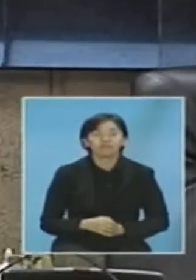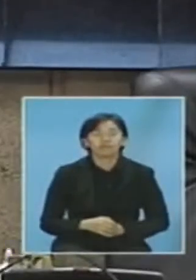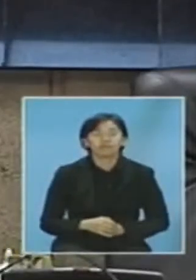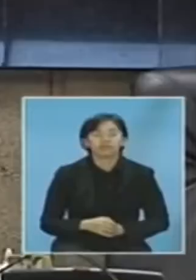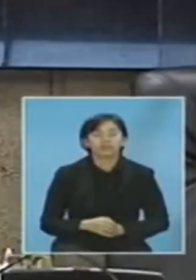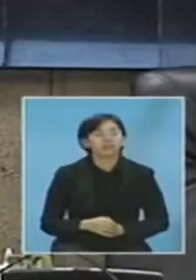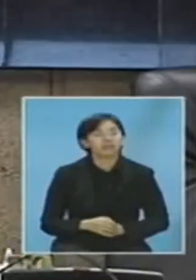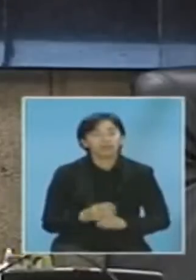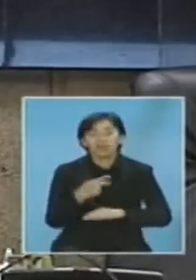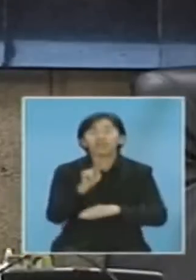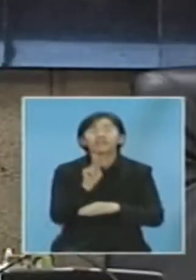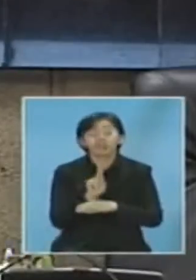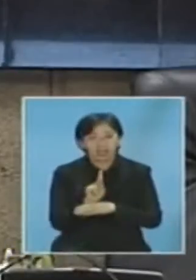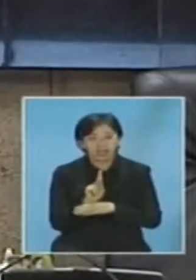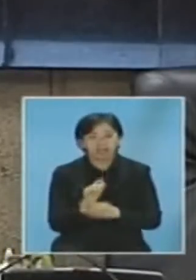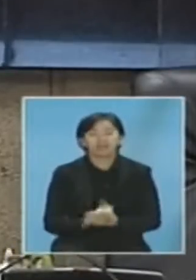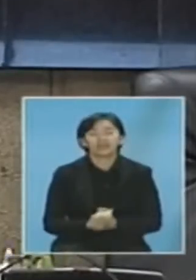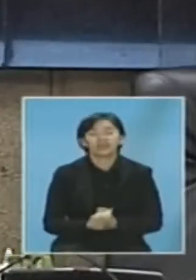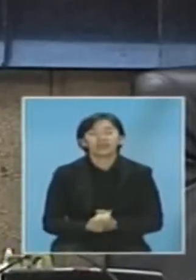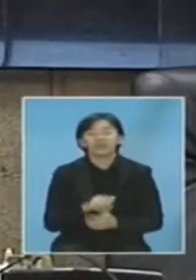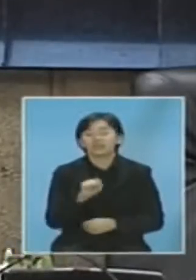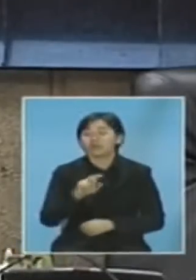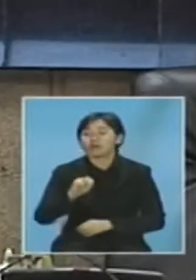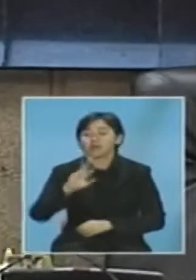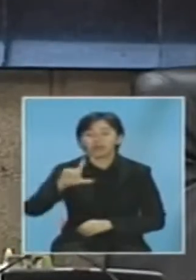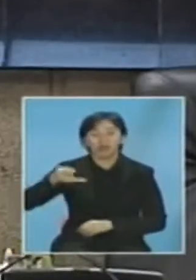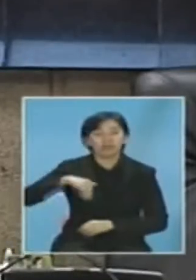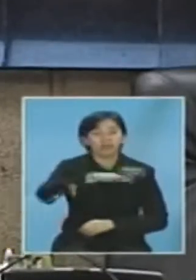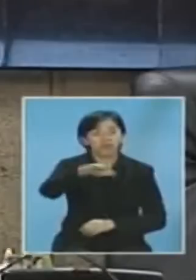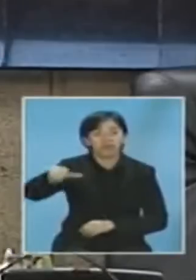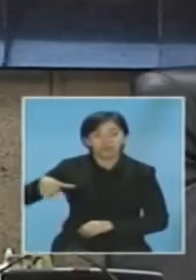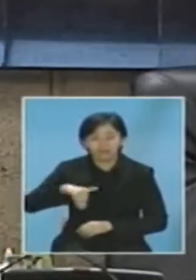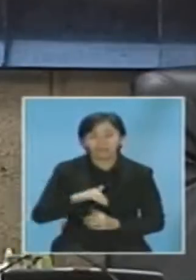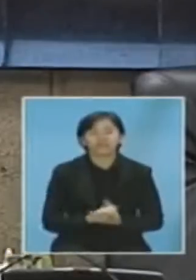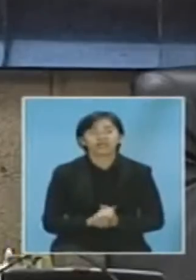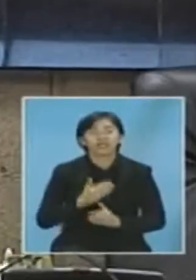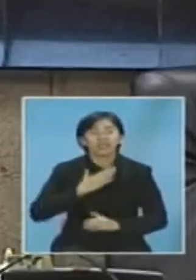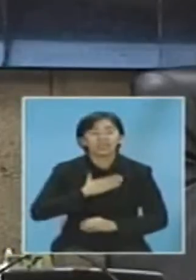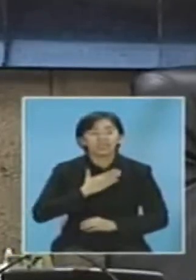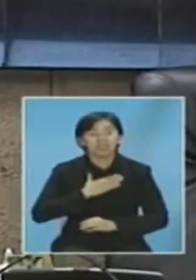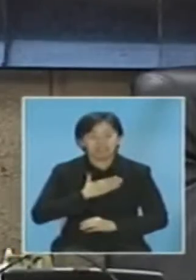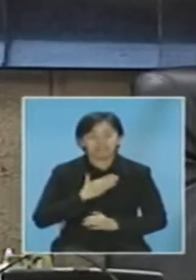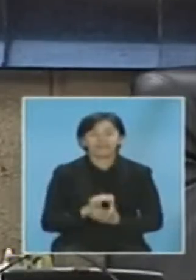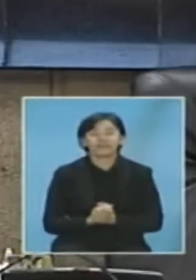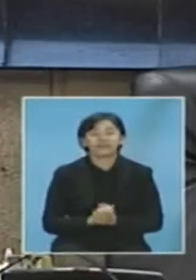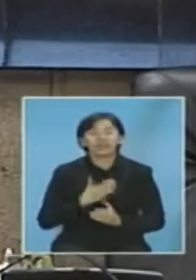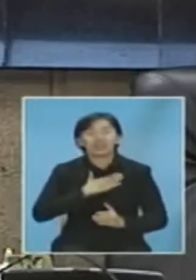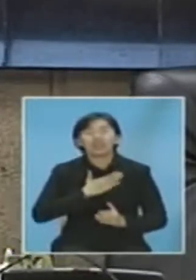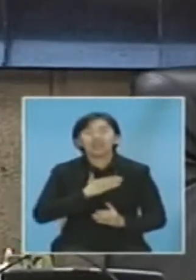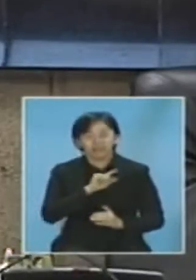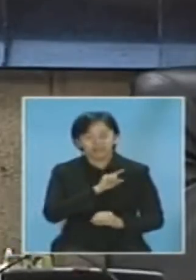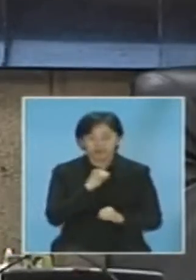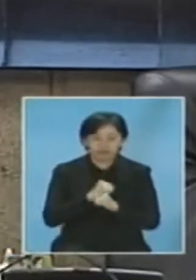ท่านประธานและสมาชิกสภานิติบัญญัติแห่งชาติค่ะจะเห็นได้ว่าดิฉันได้ปฏิบัติหน้า